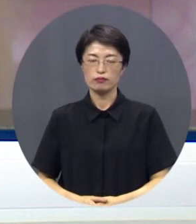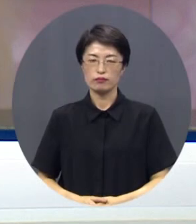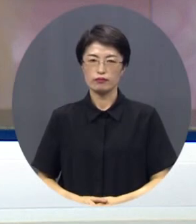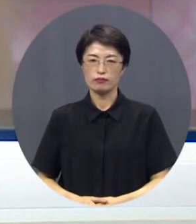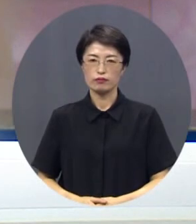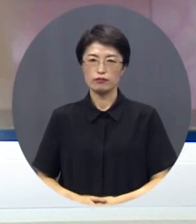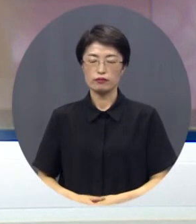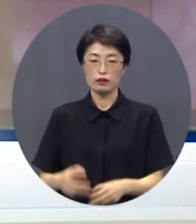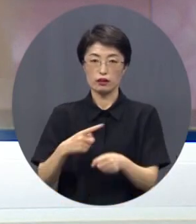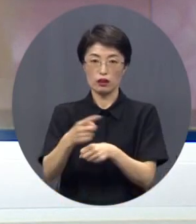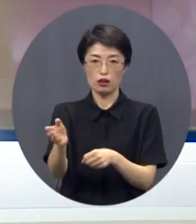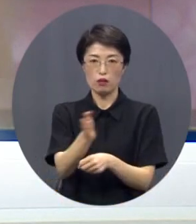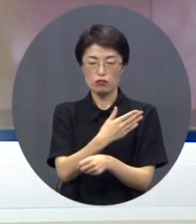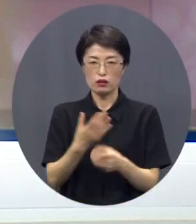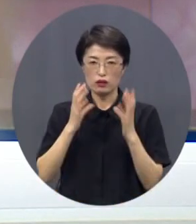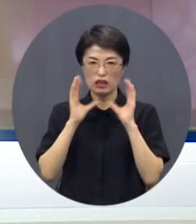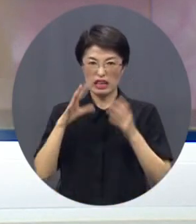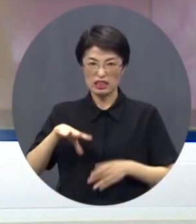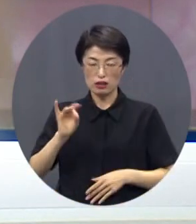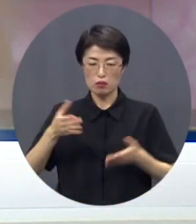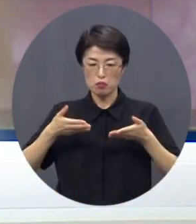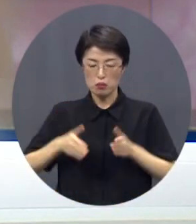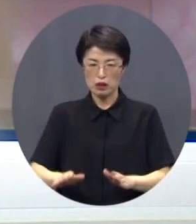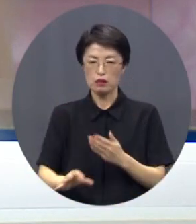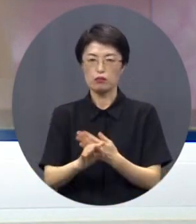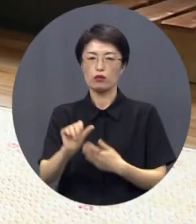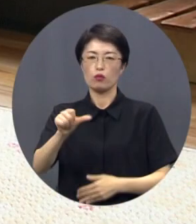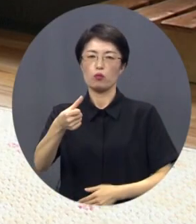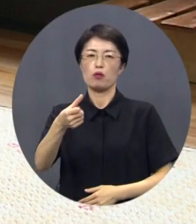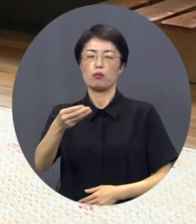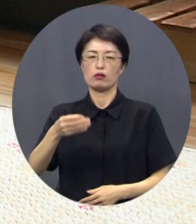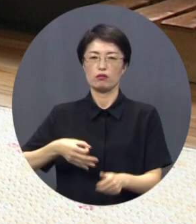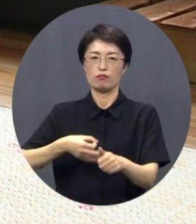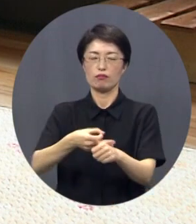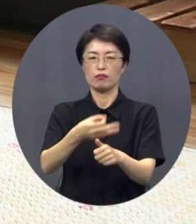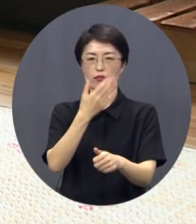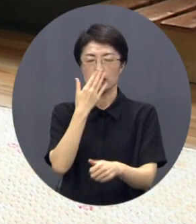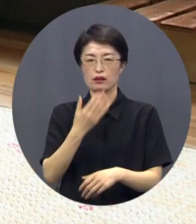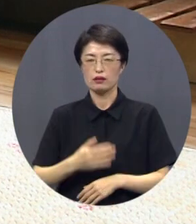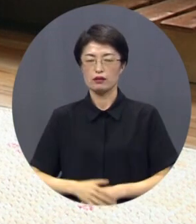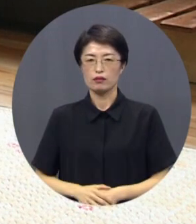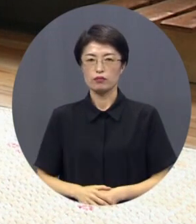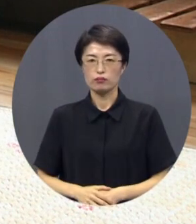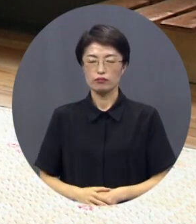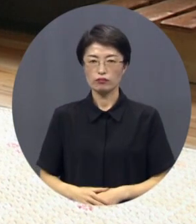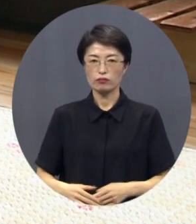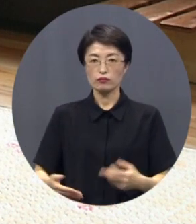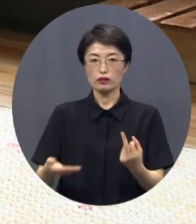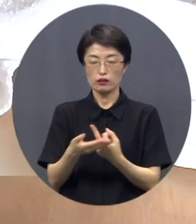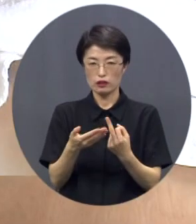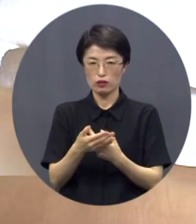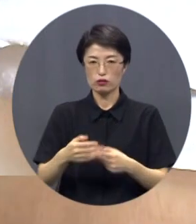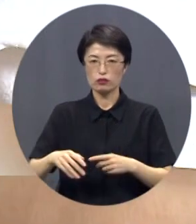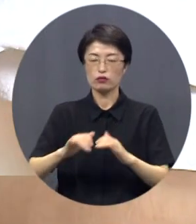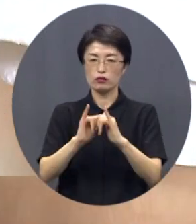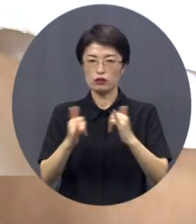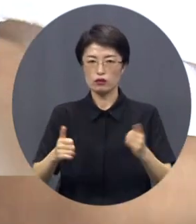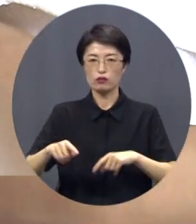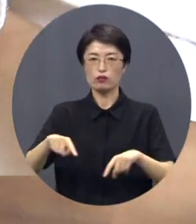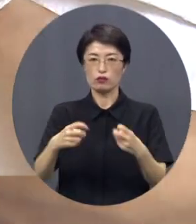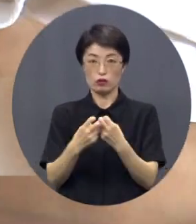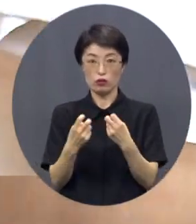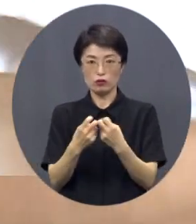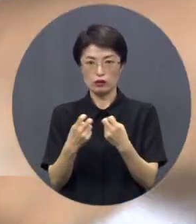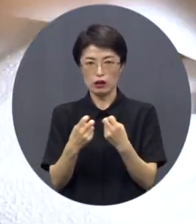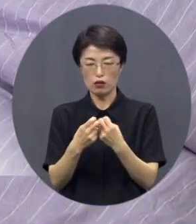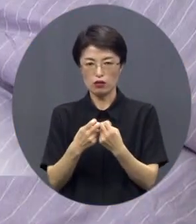내년부터 첫 아이를 출산하면 500만 원을 받을 수 있습니다 제주도는 인구정책 대책으로 첫자녀 출산